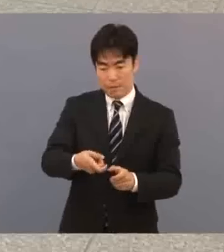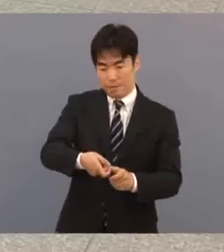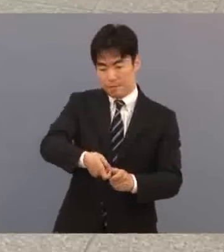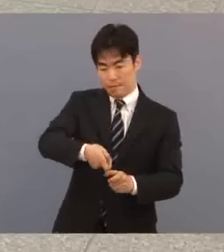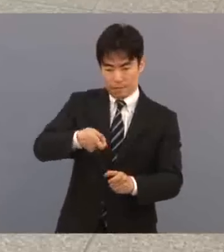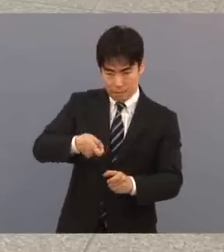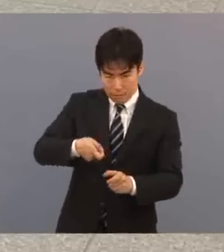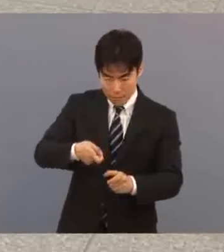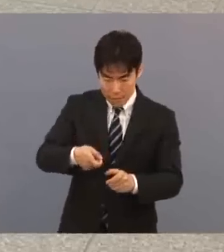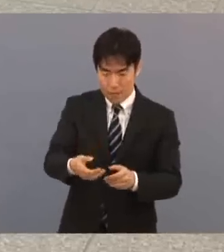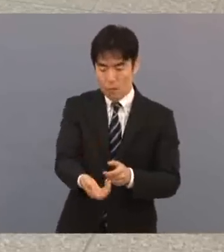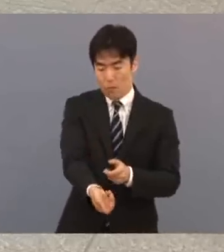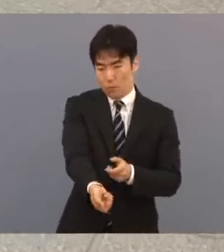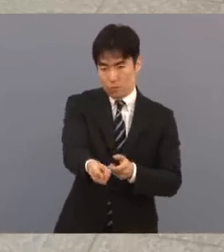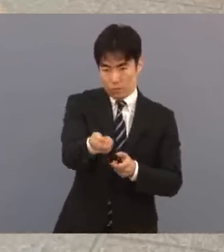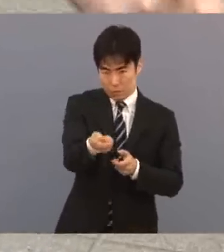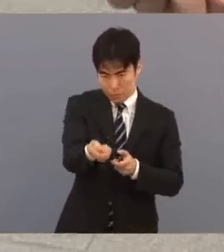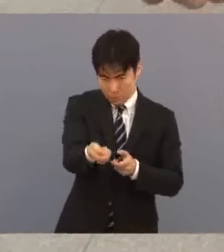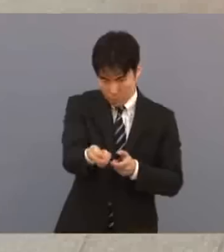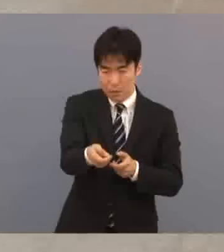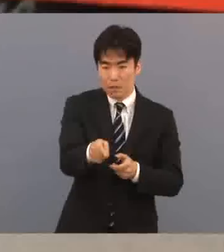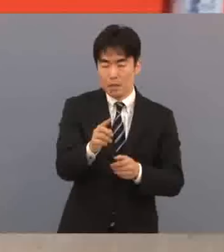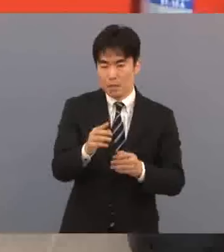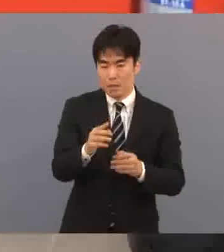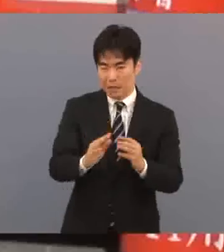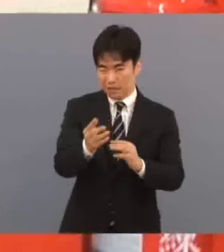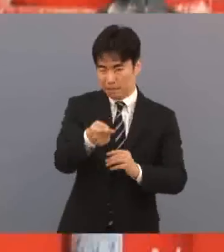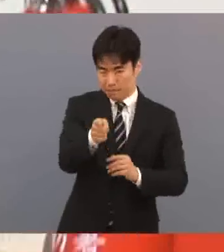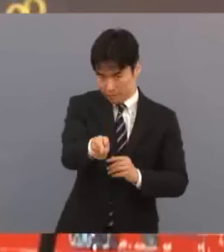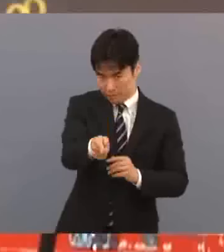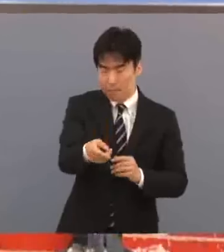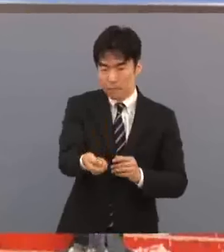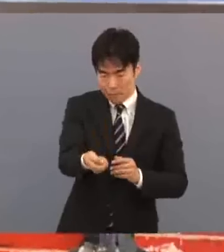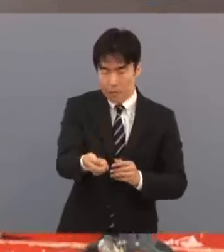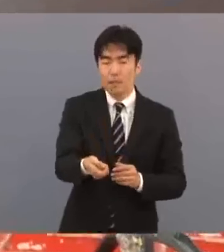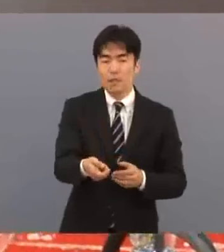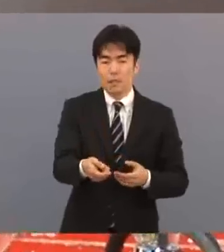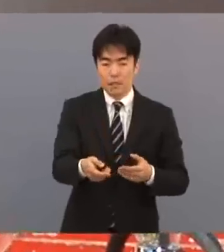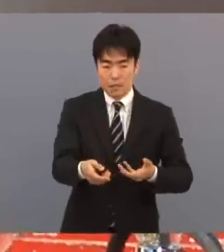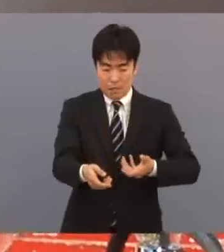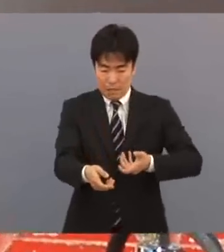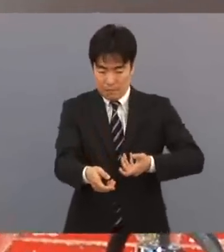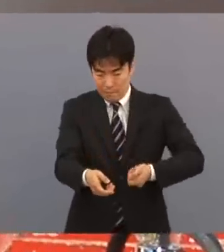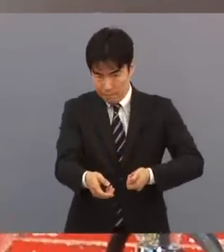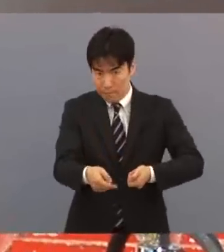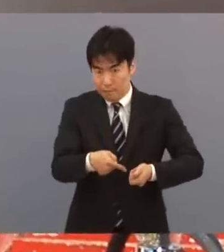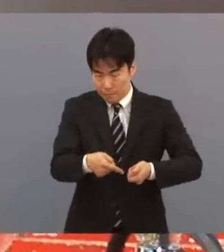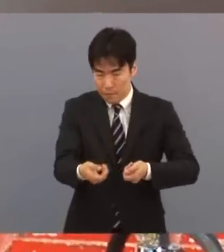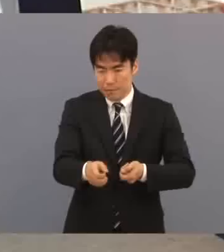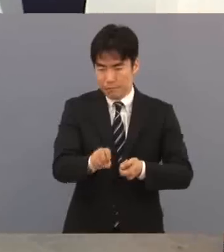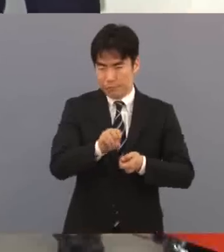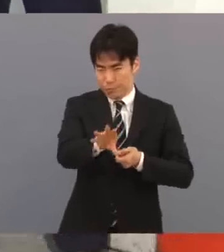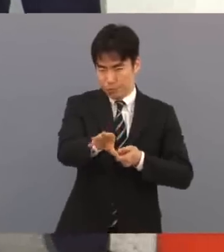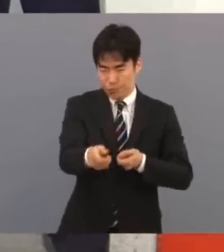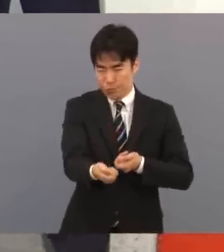き、ホースの先を火元に向けます。そしてレバーを握って放射。